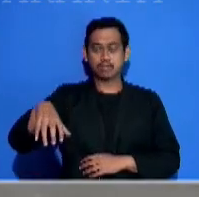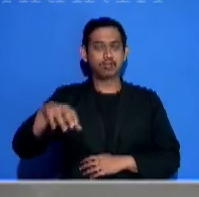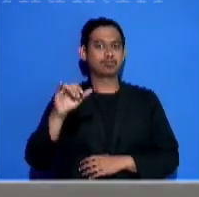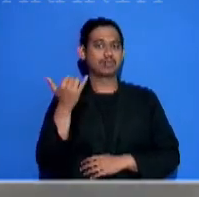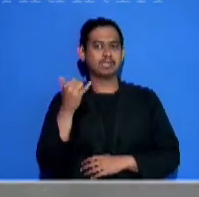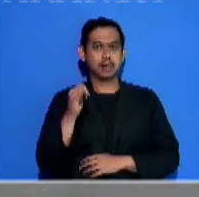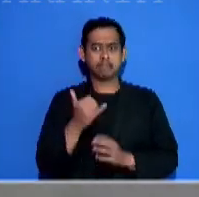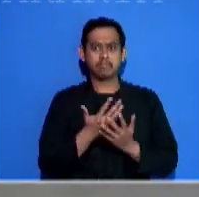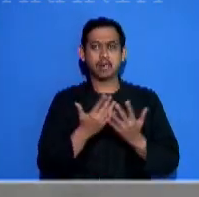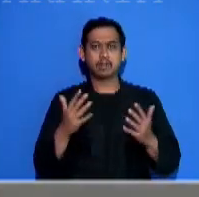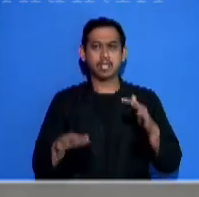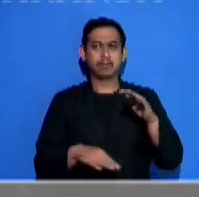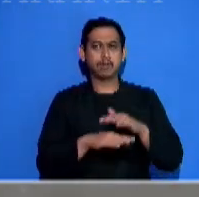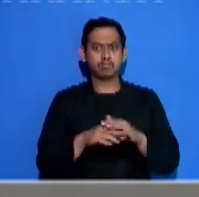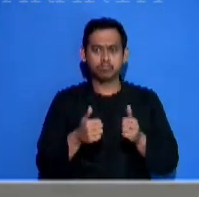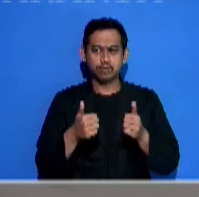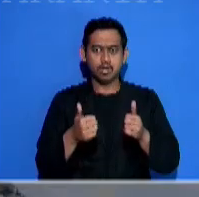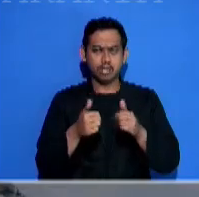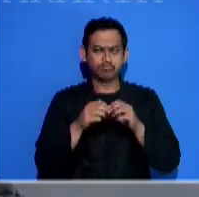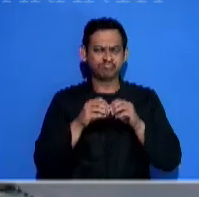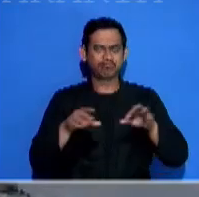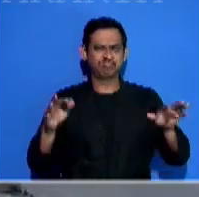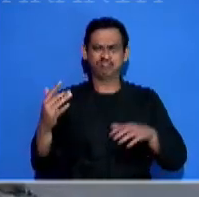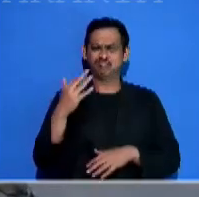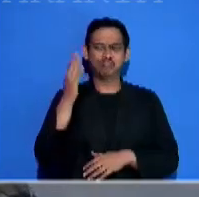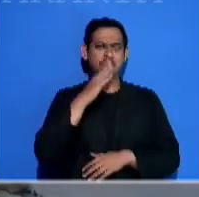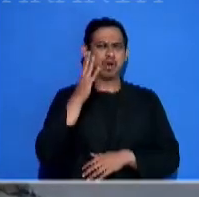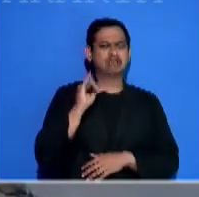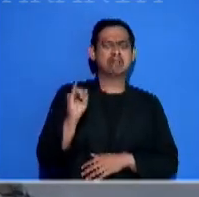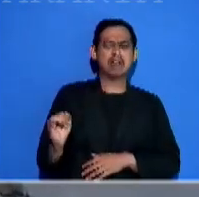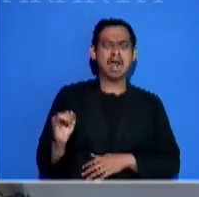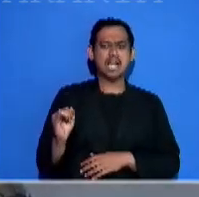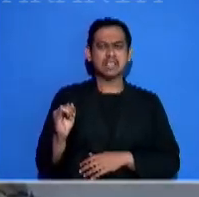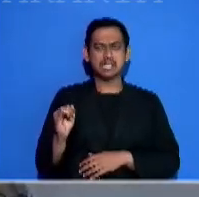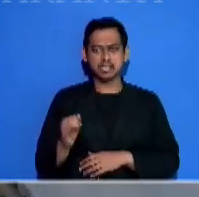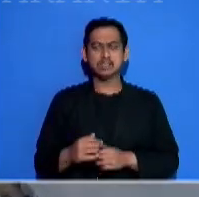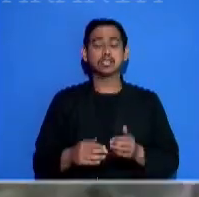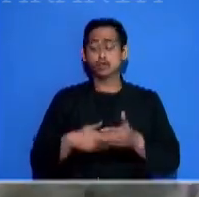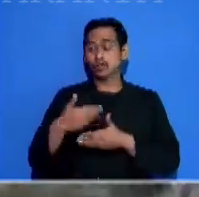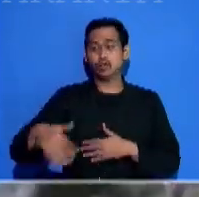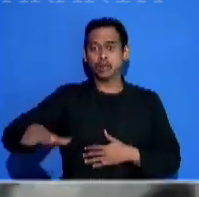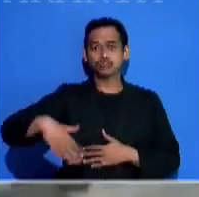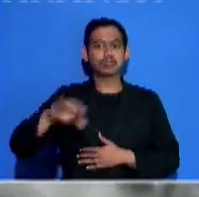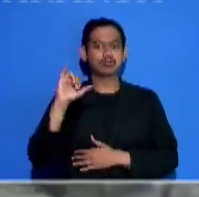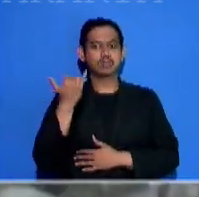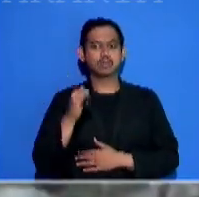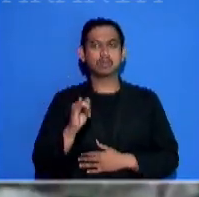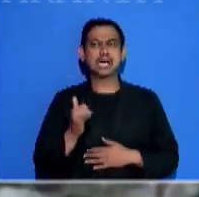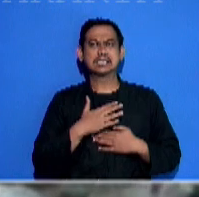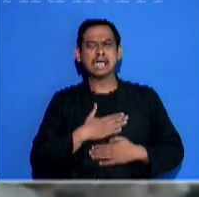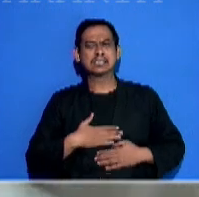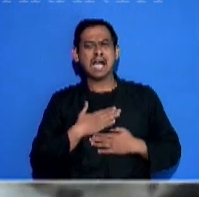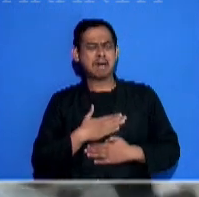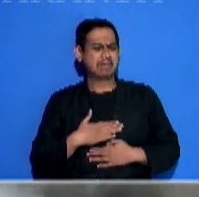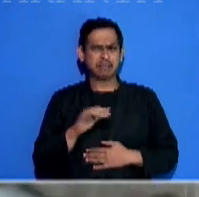penduduk dikhawatirkan akan tercemar jika pengolahan sampah sepenuhnya dilakukan di dalam kota berhati nyaman tersebut karena itu